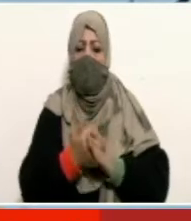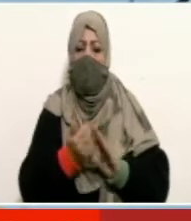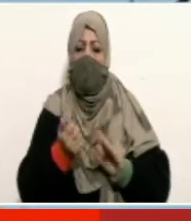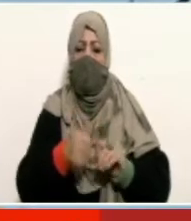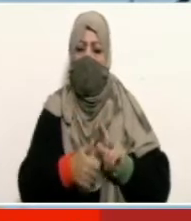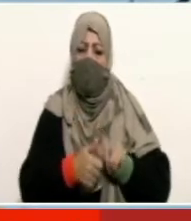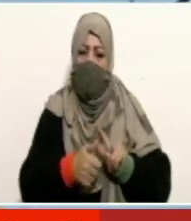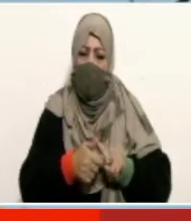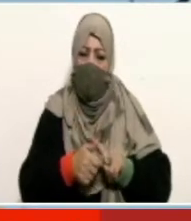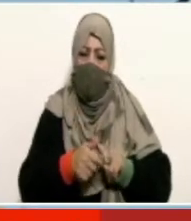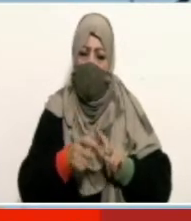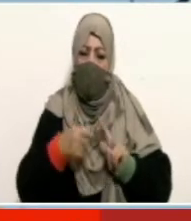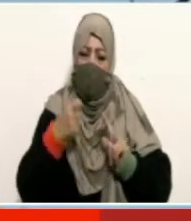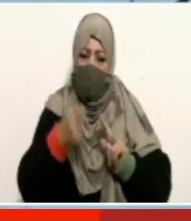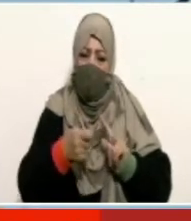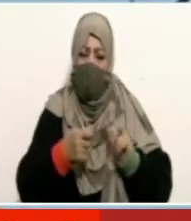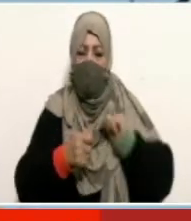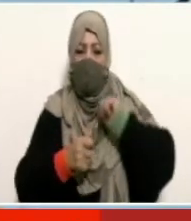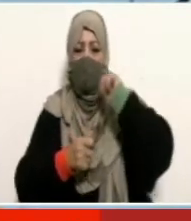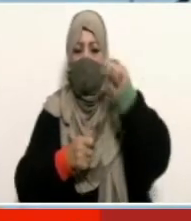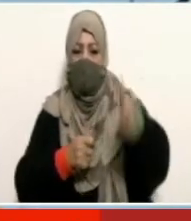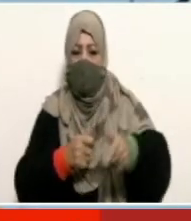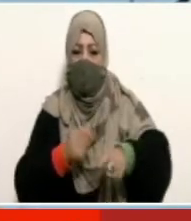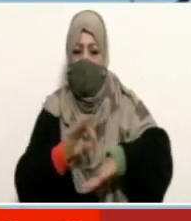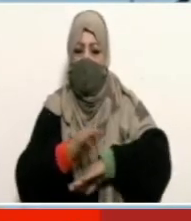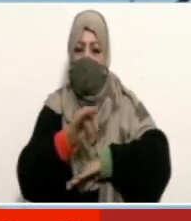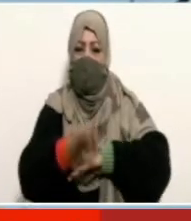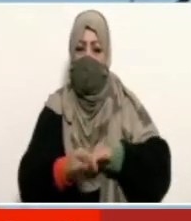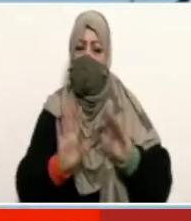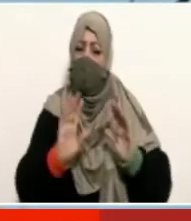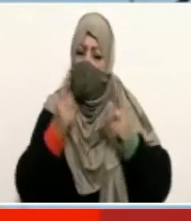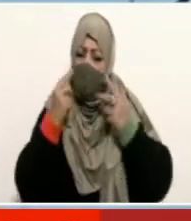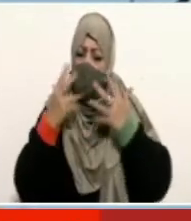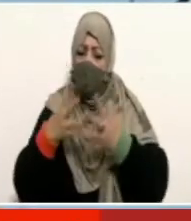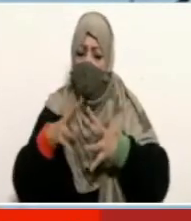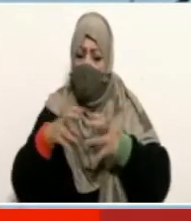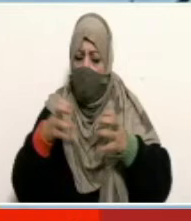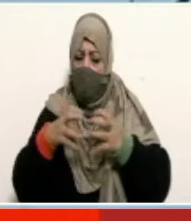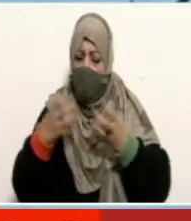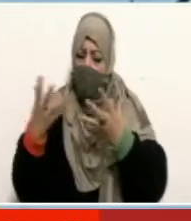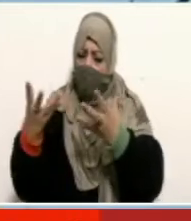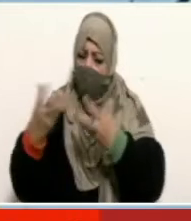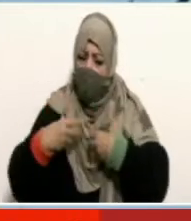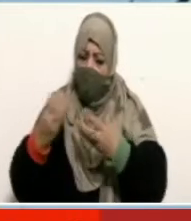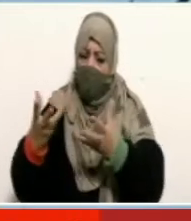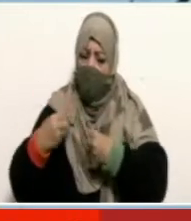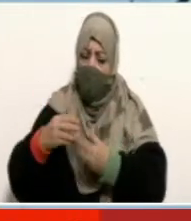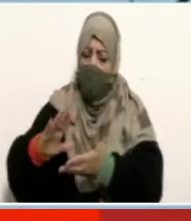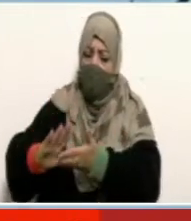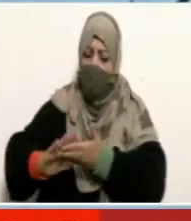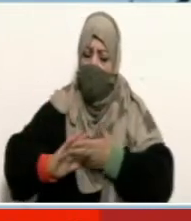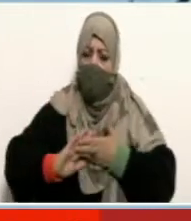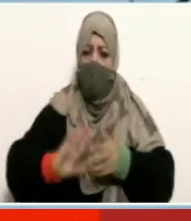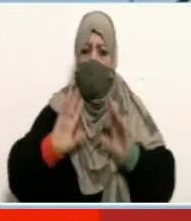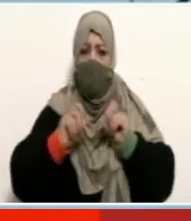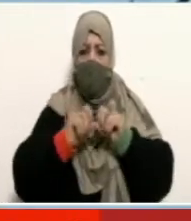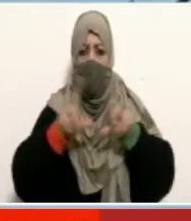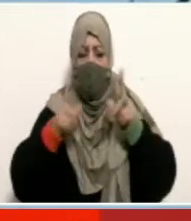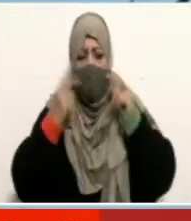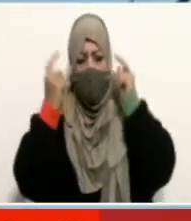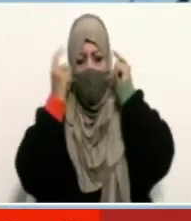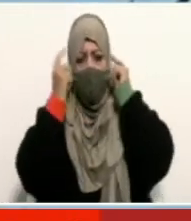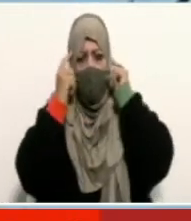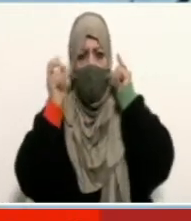ومؤجل، فيبين له هذه الأمور بيانا واضحا وشافيا ليتم العقد عليها حتى لا يحصل